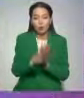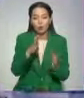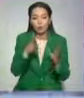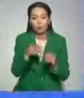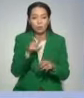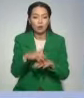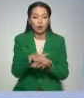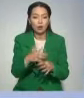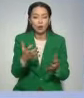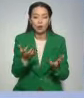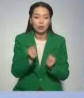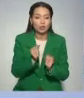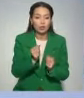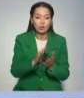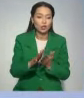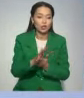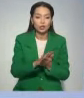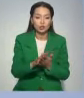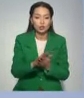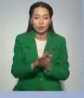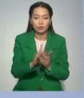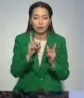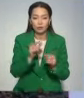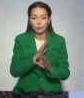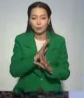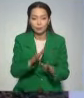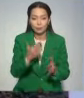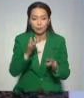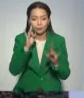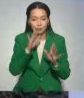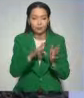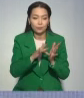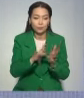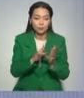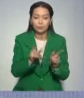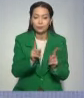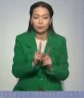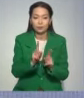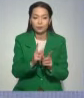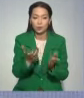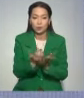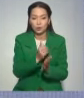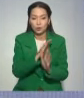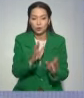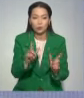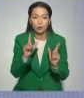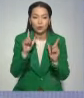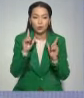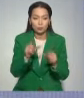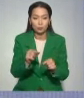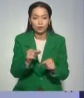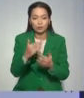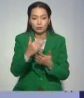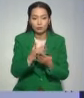люди не получили Ни того ни другого наши попытки связаться с туроператором не увенчались успехом Однако их